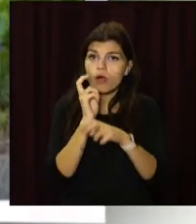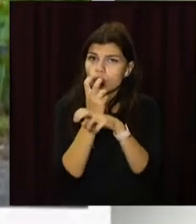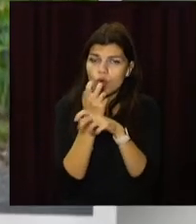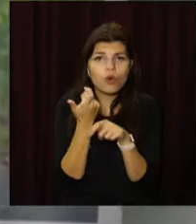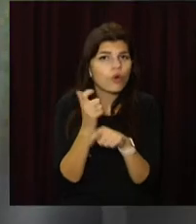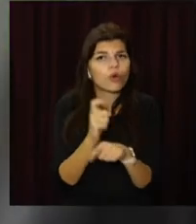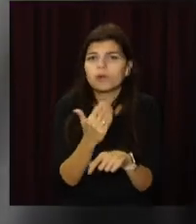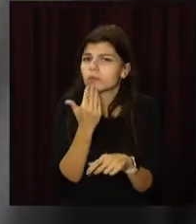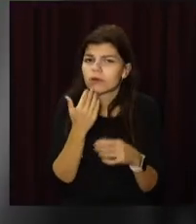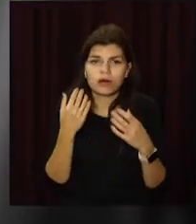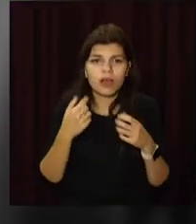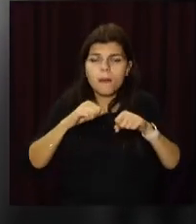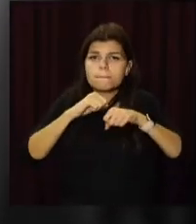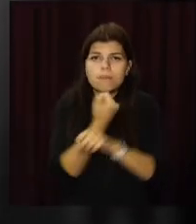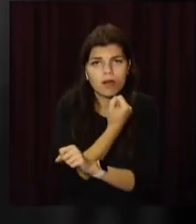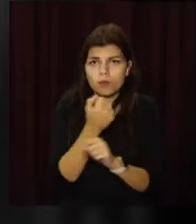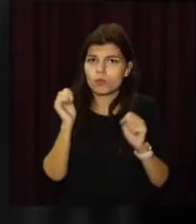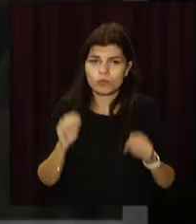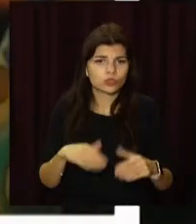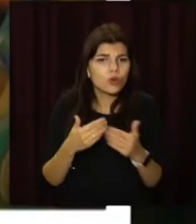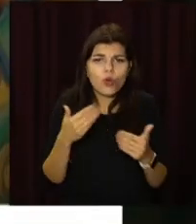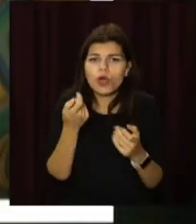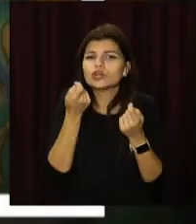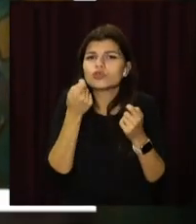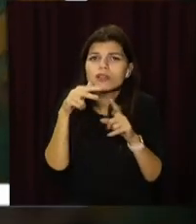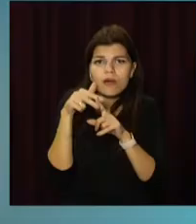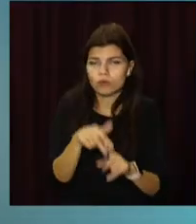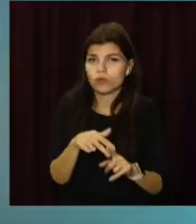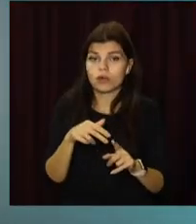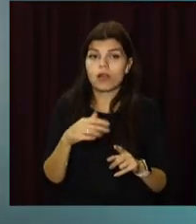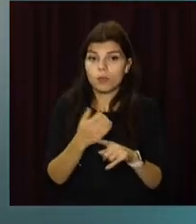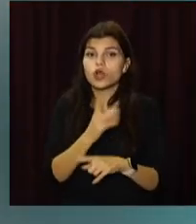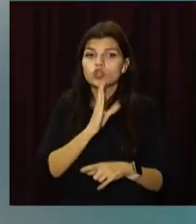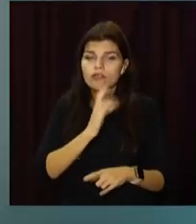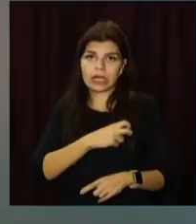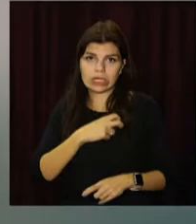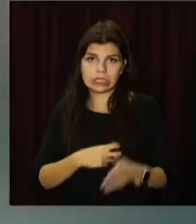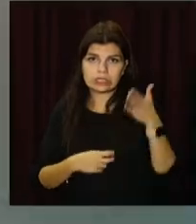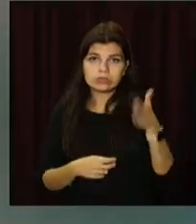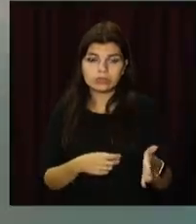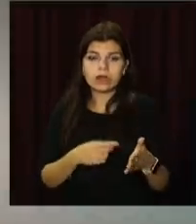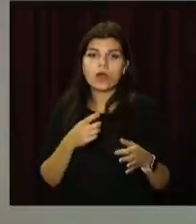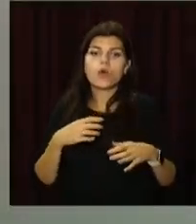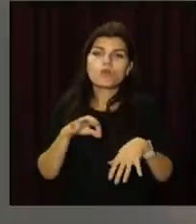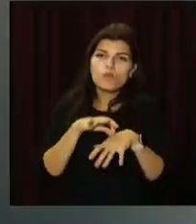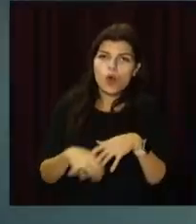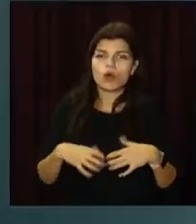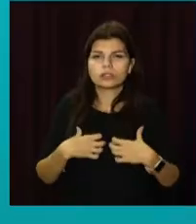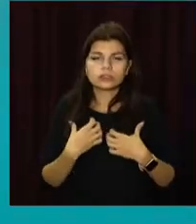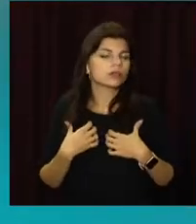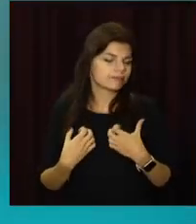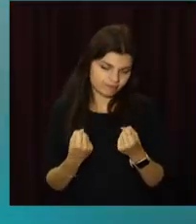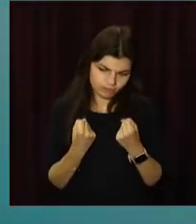надто крихкі. Перелом може статися навіть від мінімального навантаження. Проте Ольга ризикнула. Подолавши біль, страх, зібравши силу